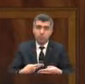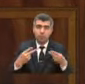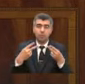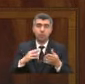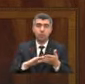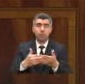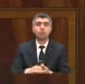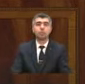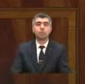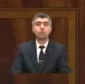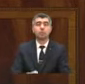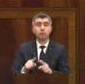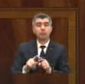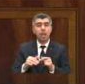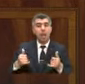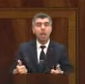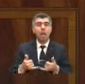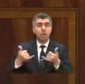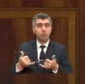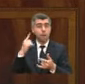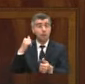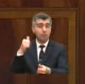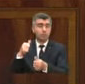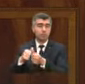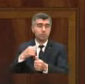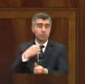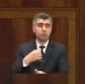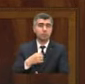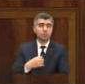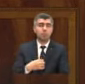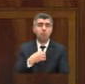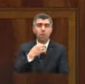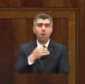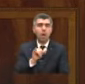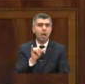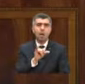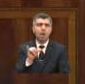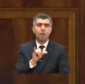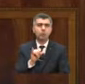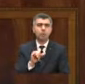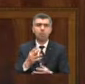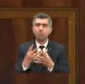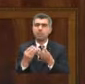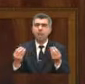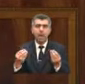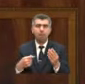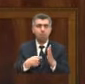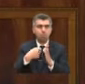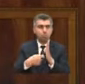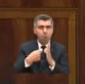أحد الأحداث خاصة عيد العرش أتذكر، قال بأن لماذا كثرة المشاريع